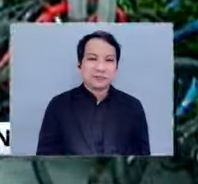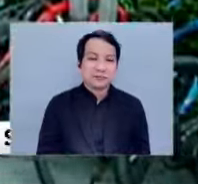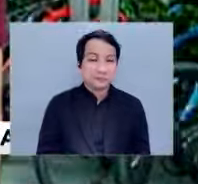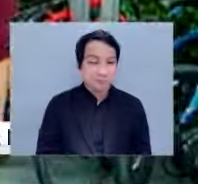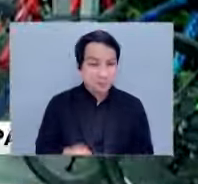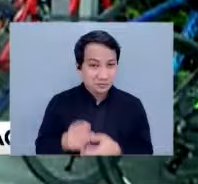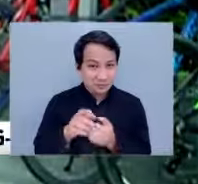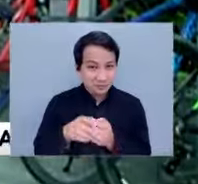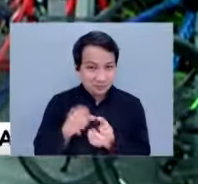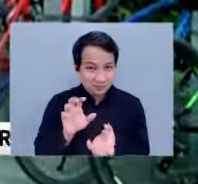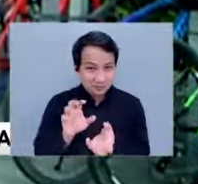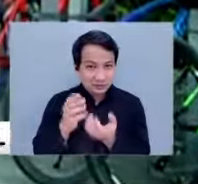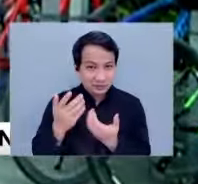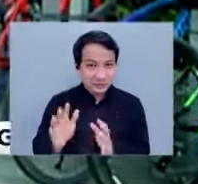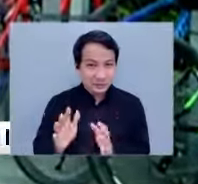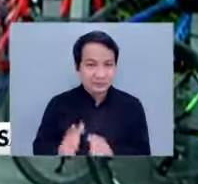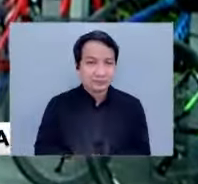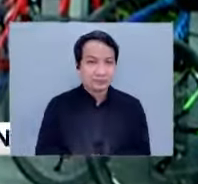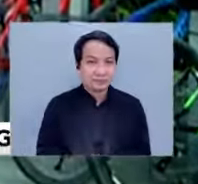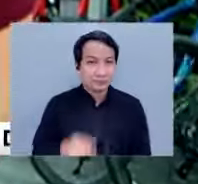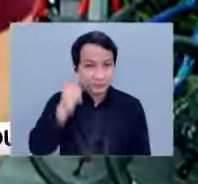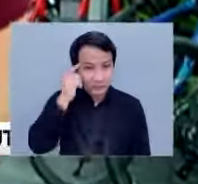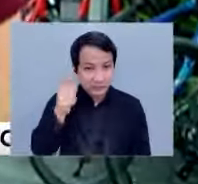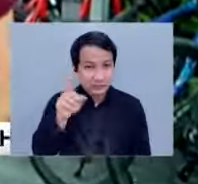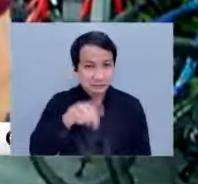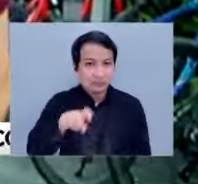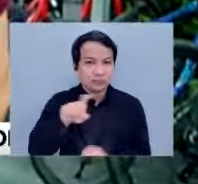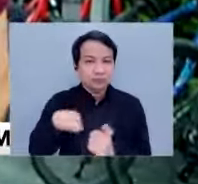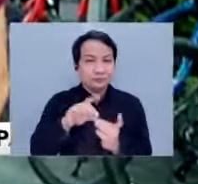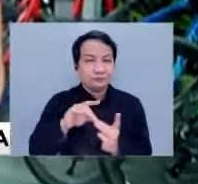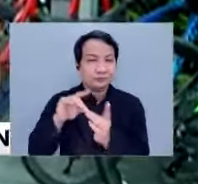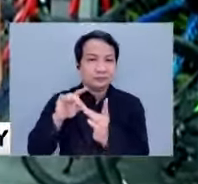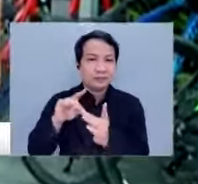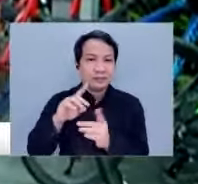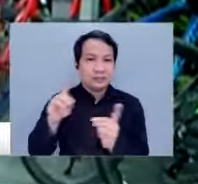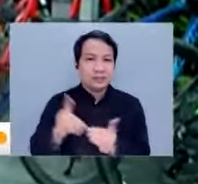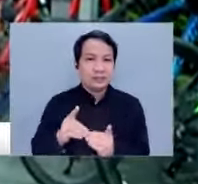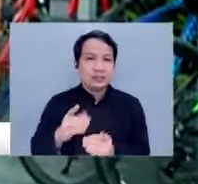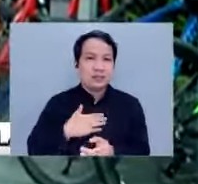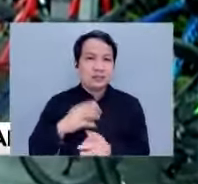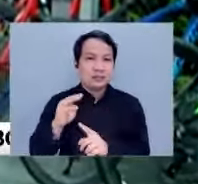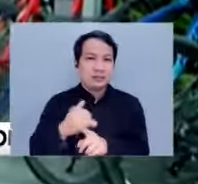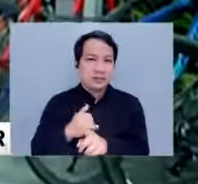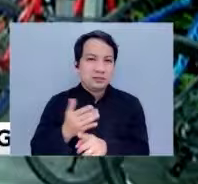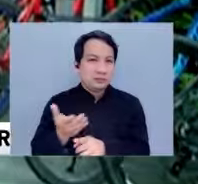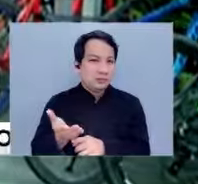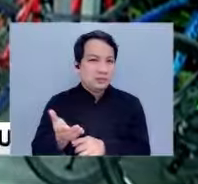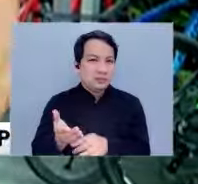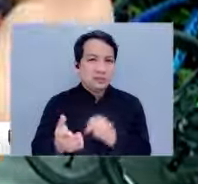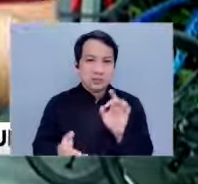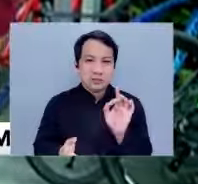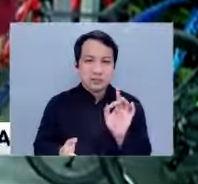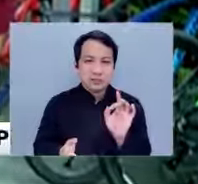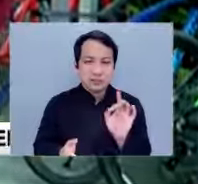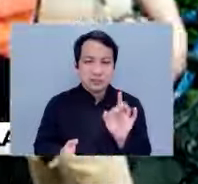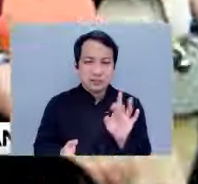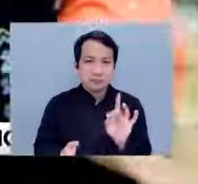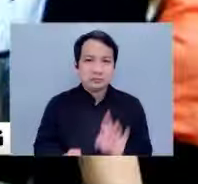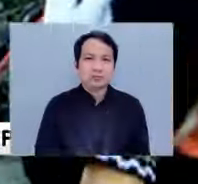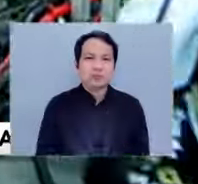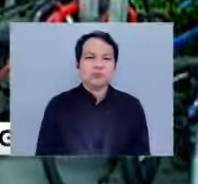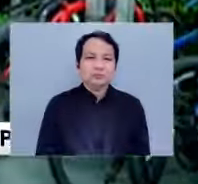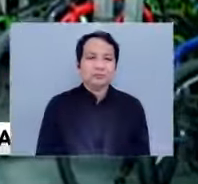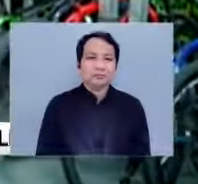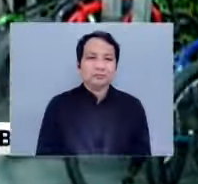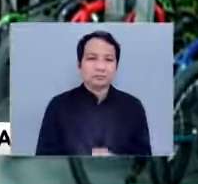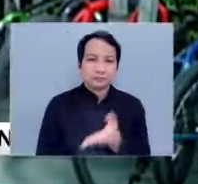Nag-propose na! Are you thinking of a specific date na ba? May. May ano? 18. May 18. Invited ba kami? So excited